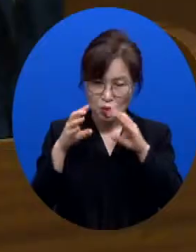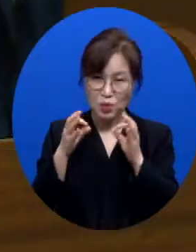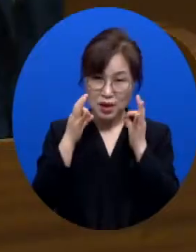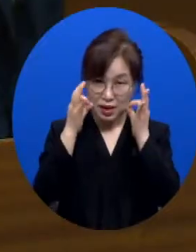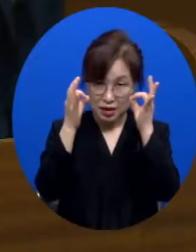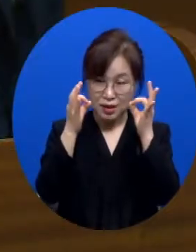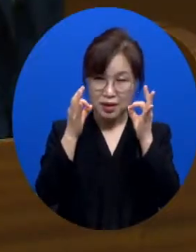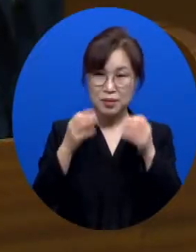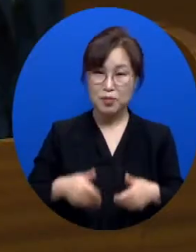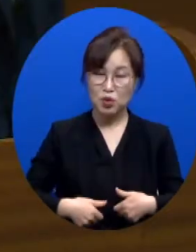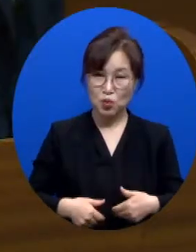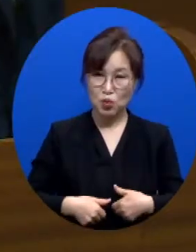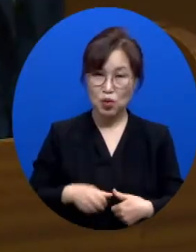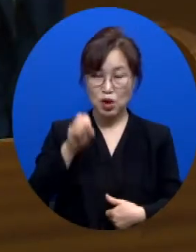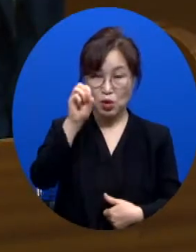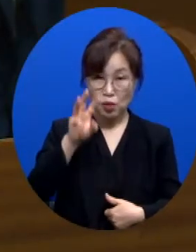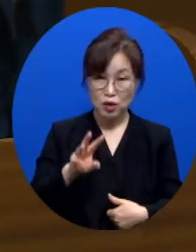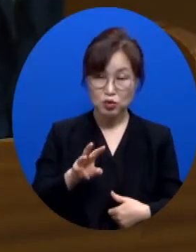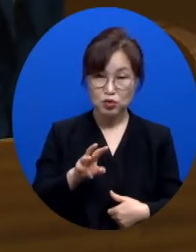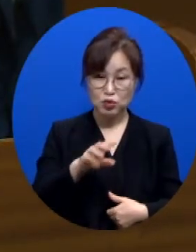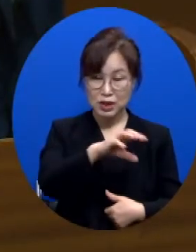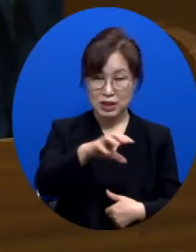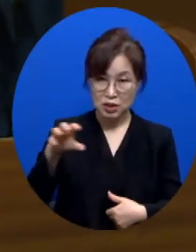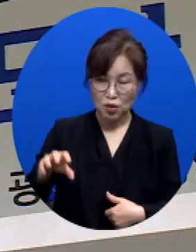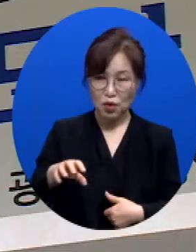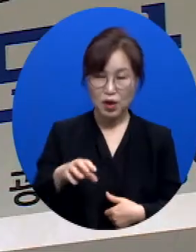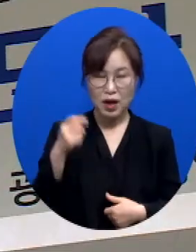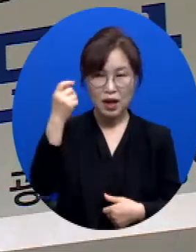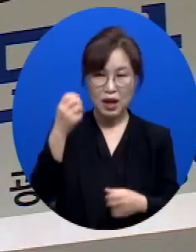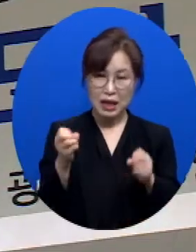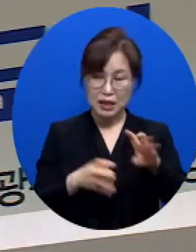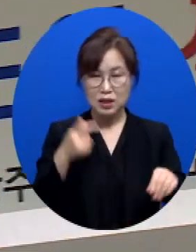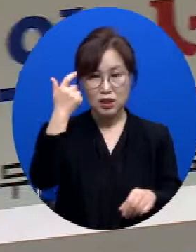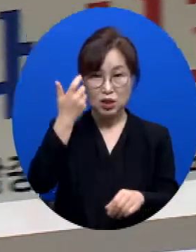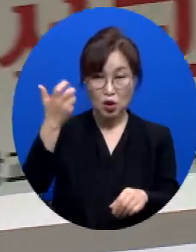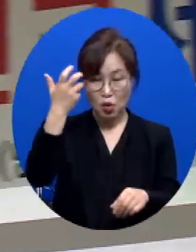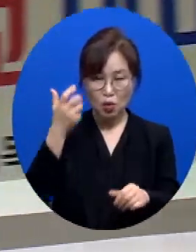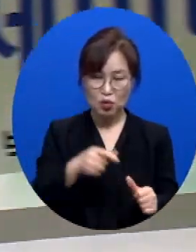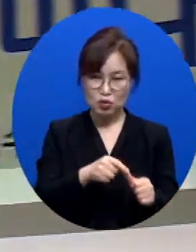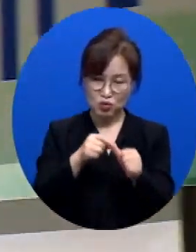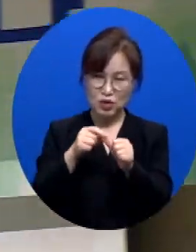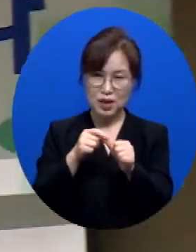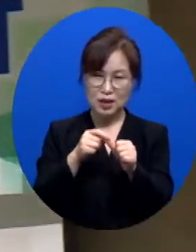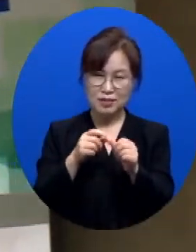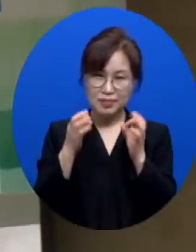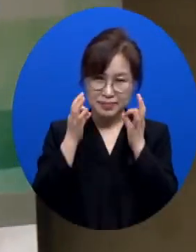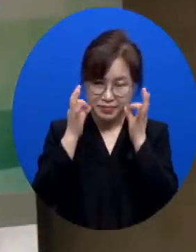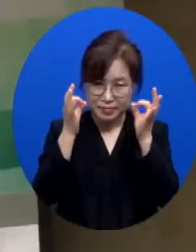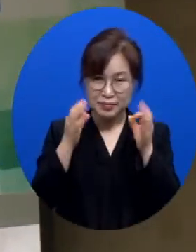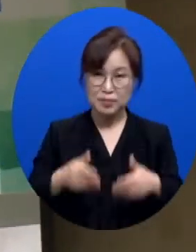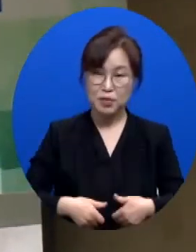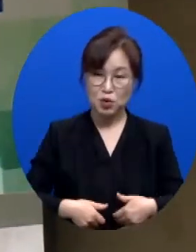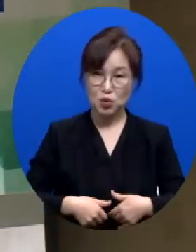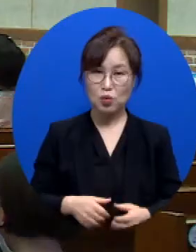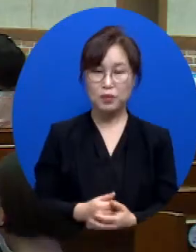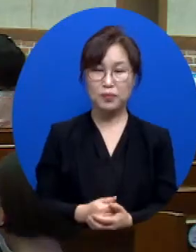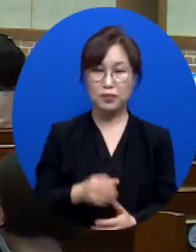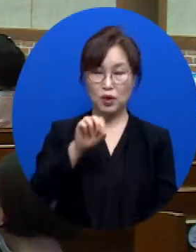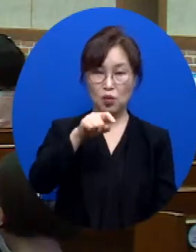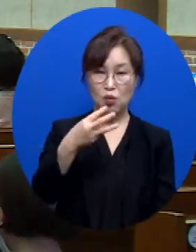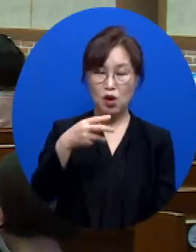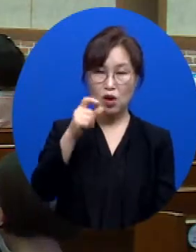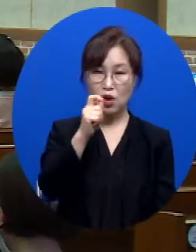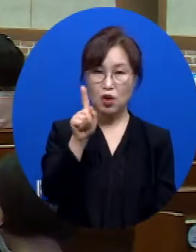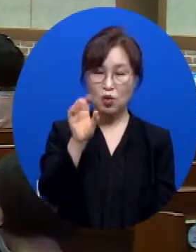광주 지역 교회들이 잃어버린 영혼을 위해 기도하며 나아가자고 전했습니다. 한편 이날 세미나에서는 월광교회